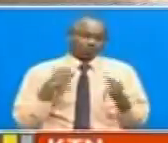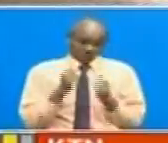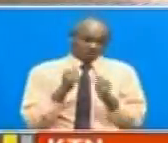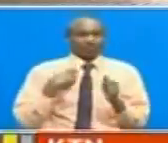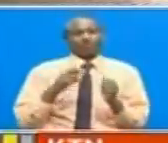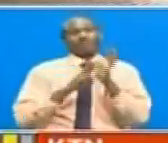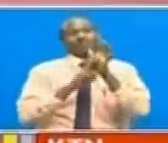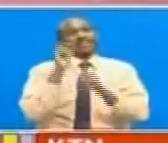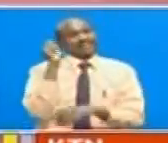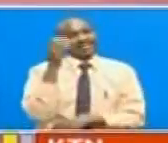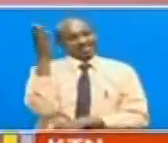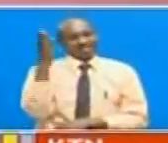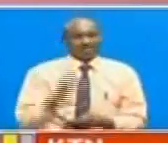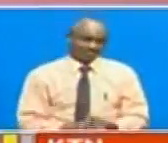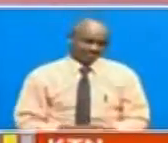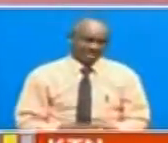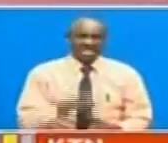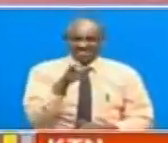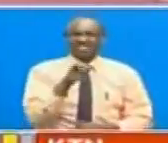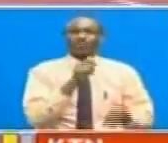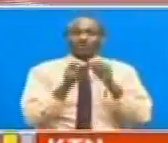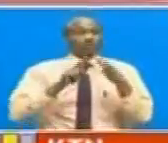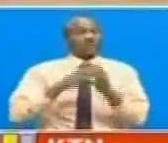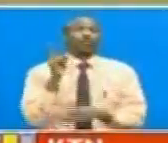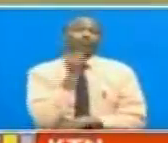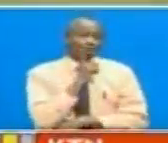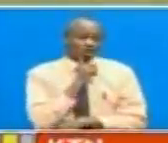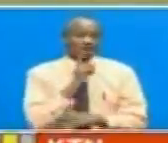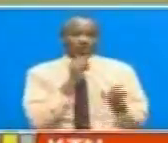marathon running in Beijing. Mashindano haya yatafanyika hapo kesho katika